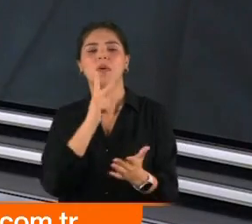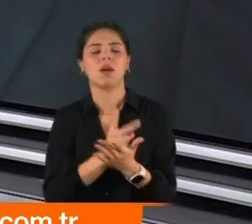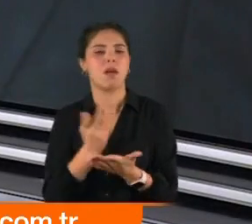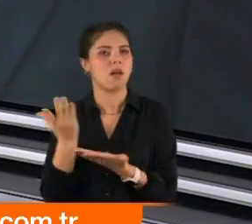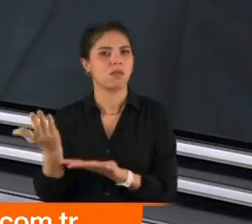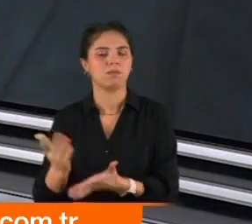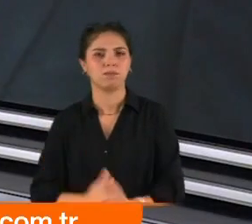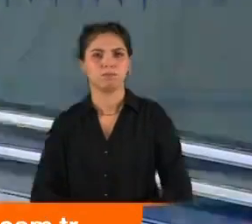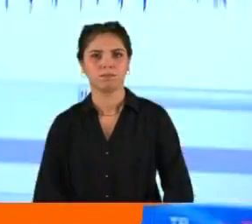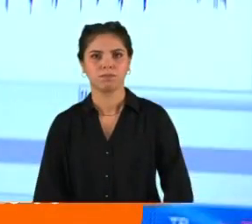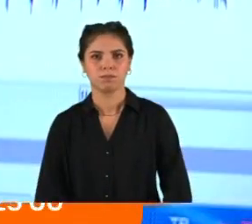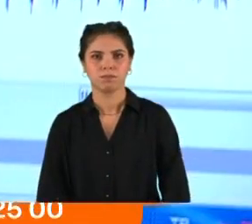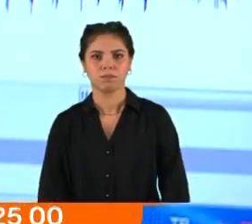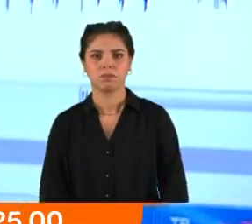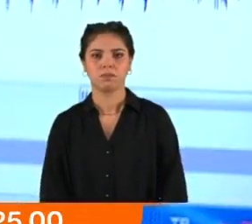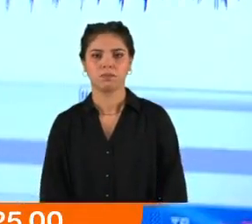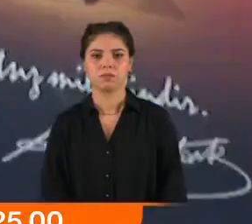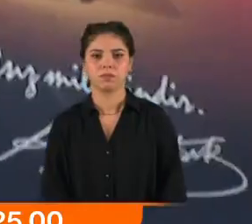kararlı.